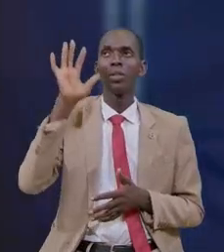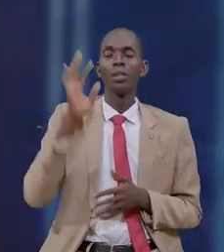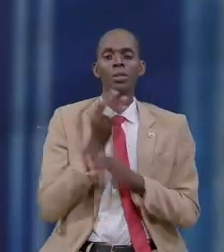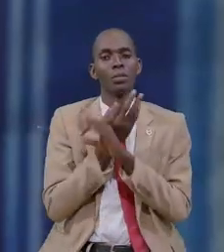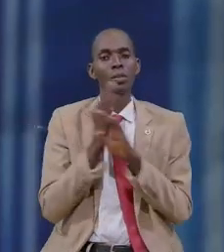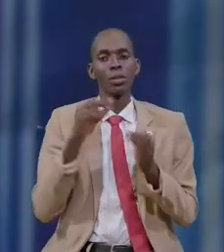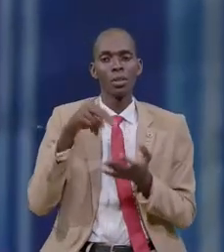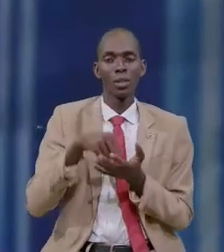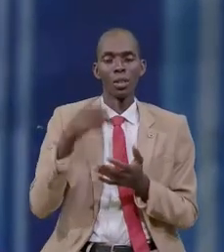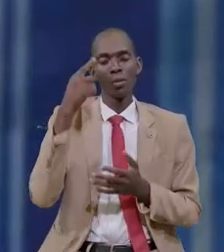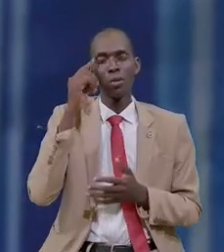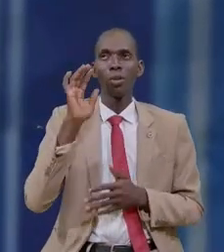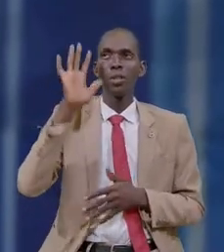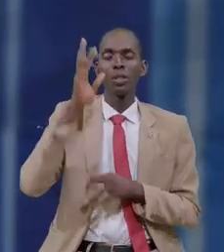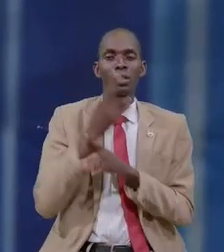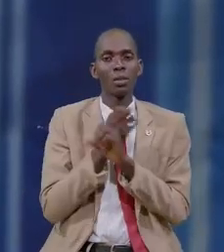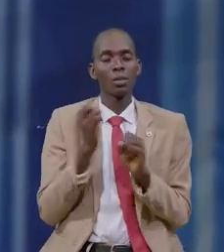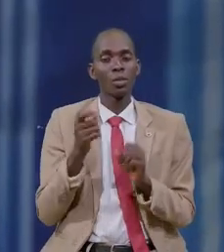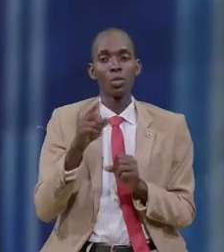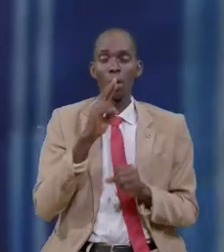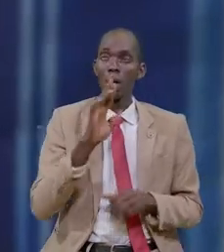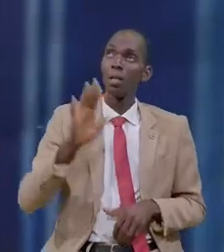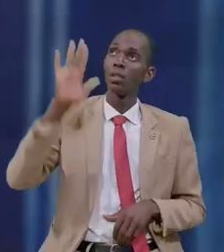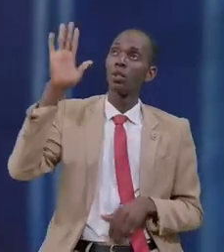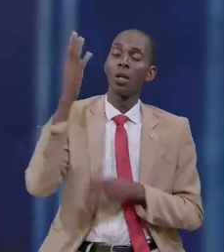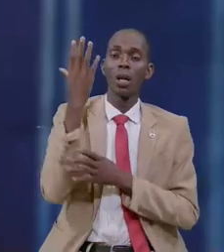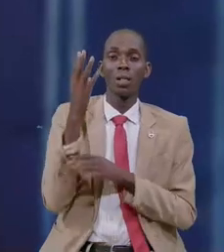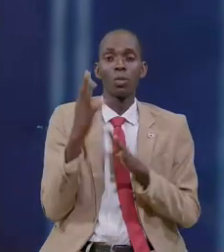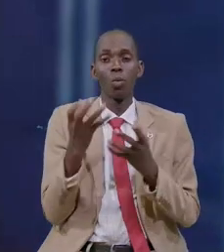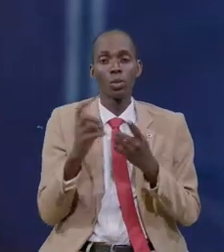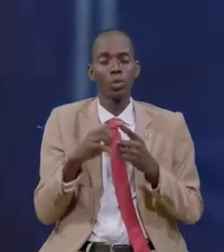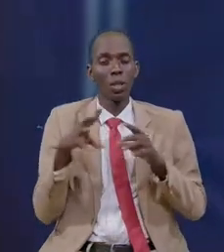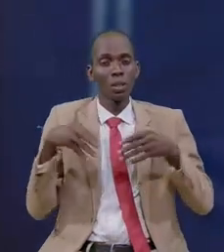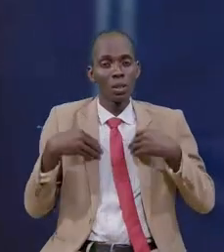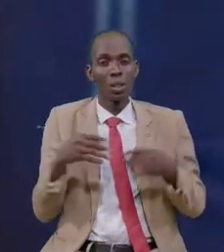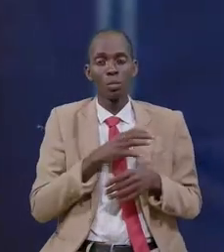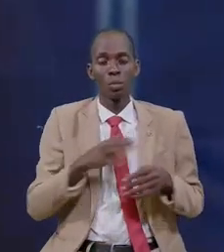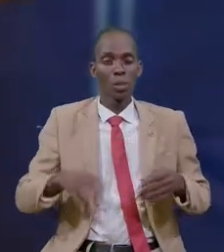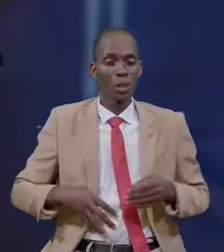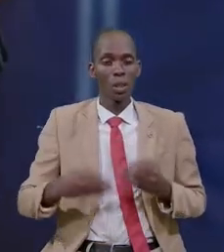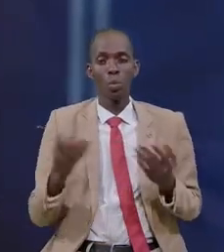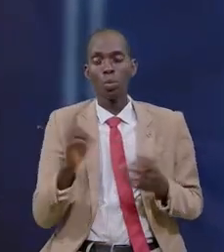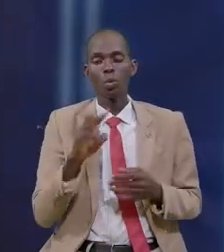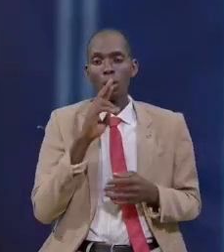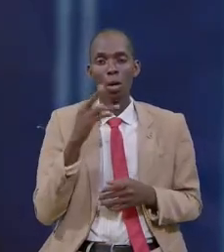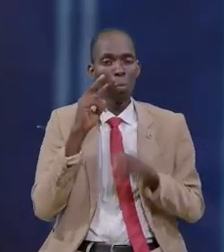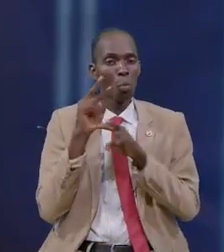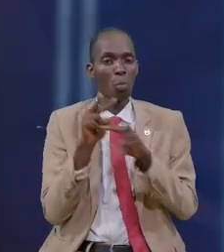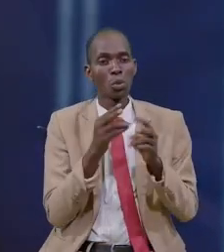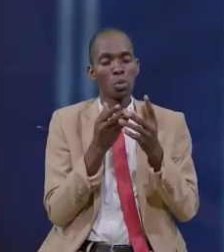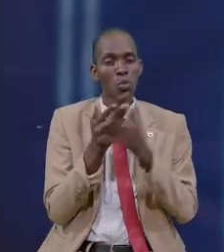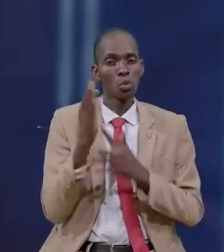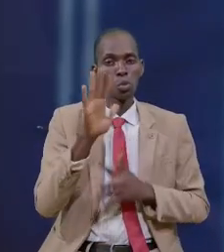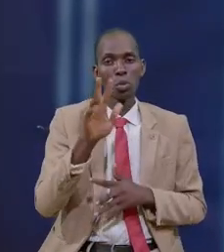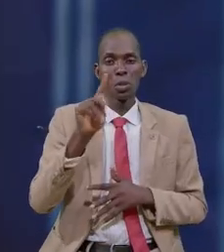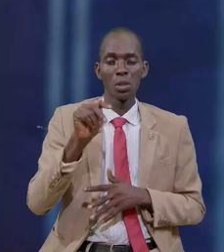Mets-toi debout pour sa rédemption. N'importe où tu es, au lieu Alpha, ici en ligne, à la radio, à la